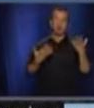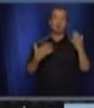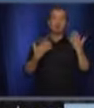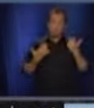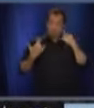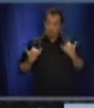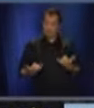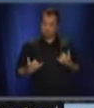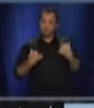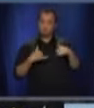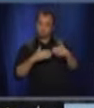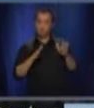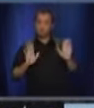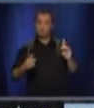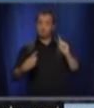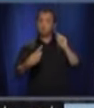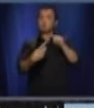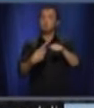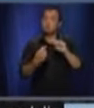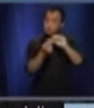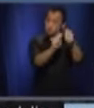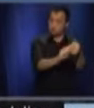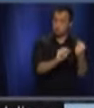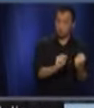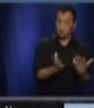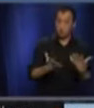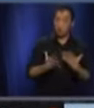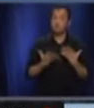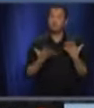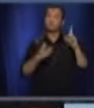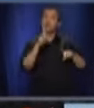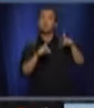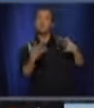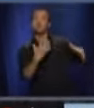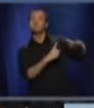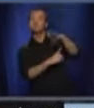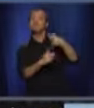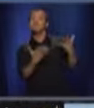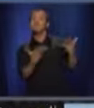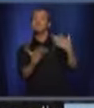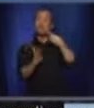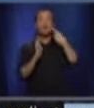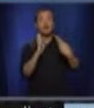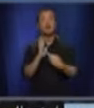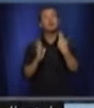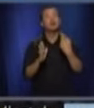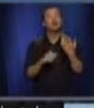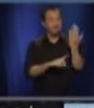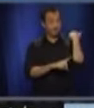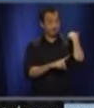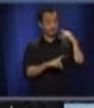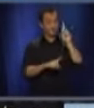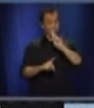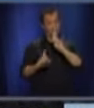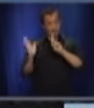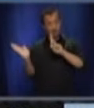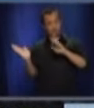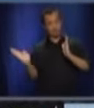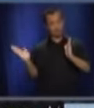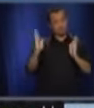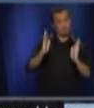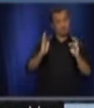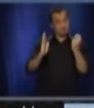mais encore une fois, après avoir écouté les gens, de réduire d'une heure qui peut faire une grosse différence pour s'assurer qu'on garde le